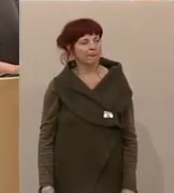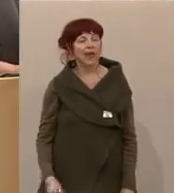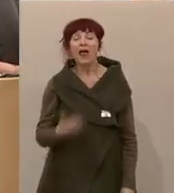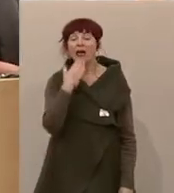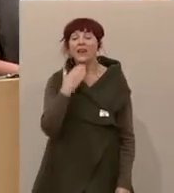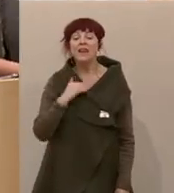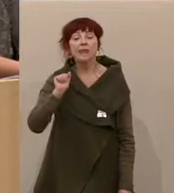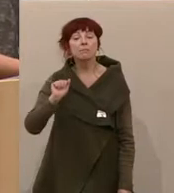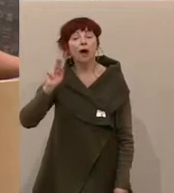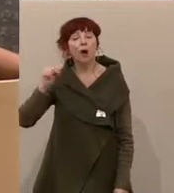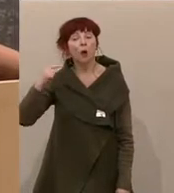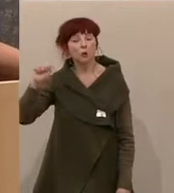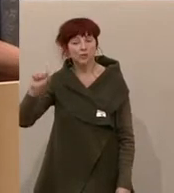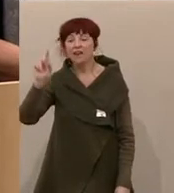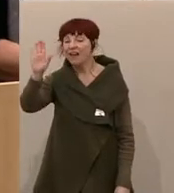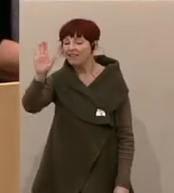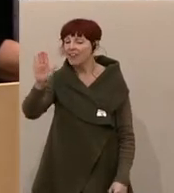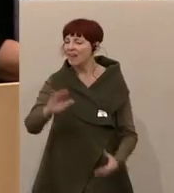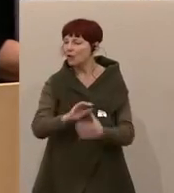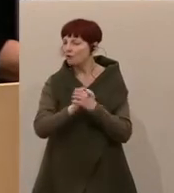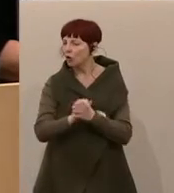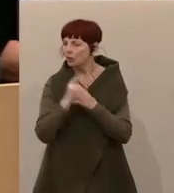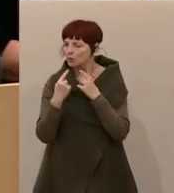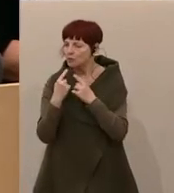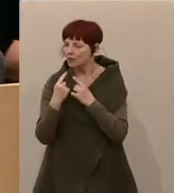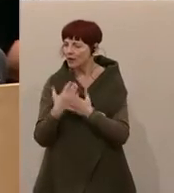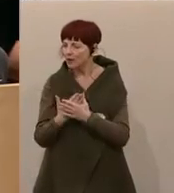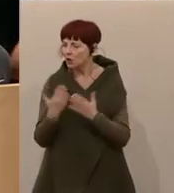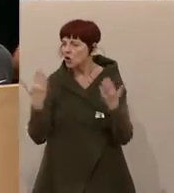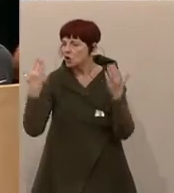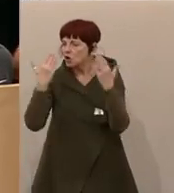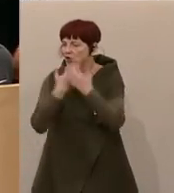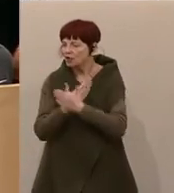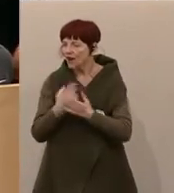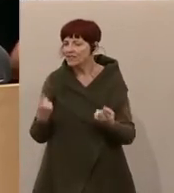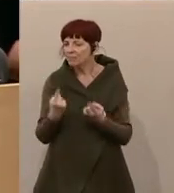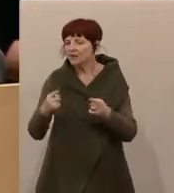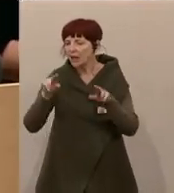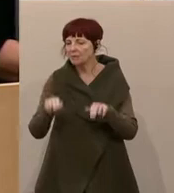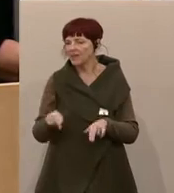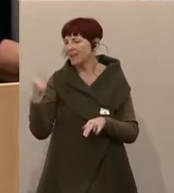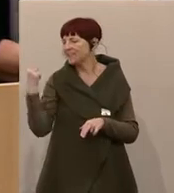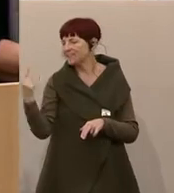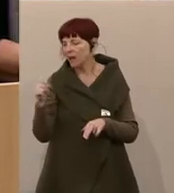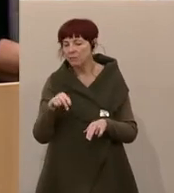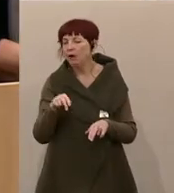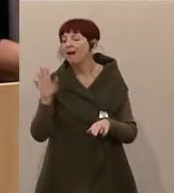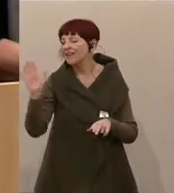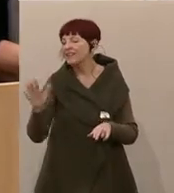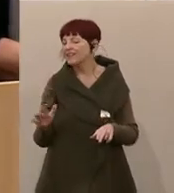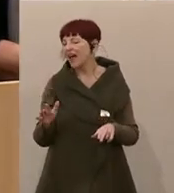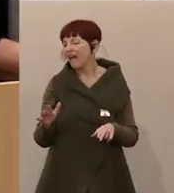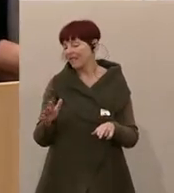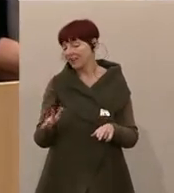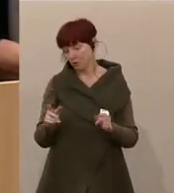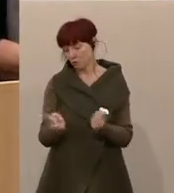Lieber August, und red mit deinen Freunden. Der schwarze Betriebsrat Kappi Müller-Quadl hat alle Funktionen zurückgelegt, weil er sich schämt mit dieser Politik,